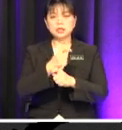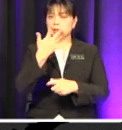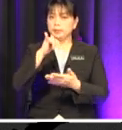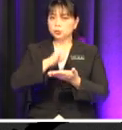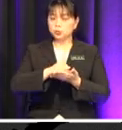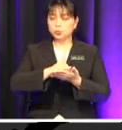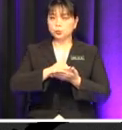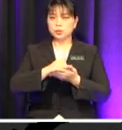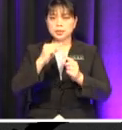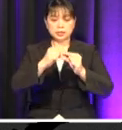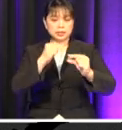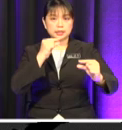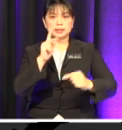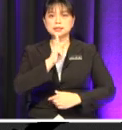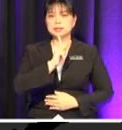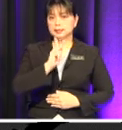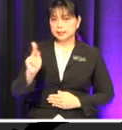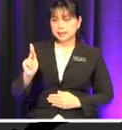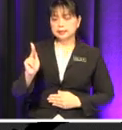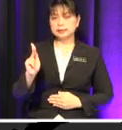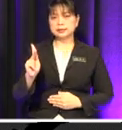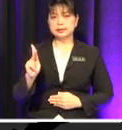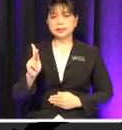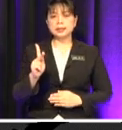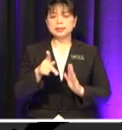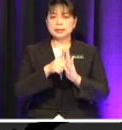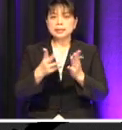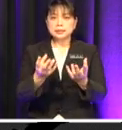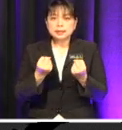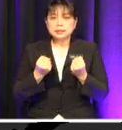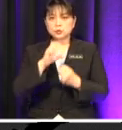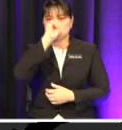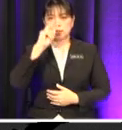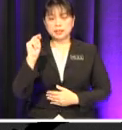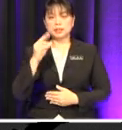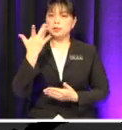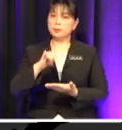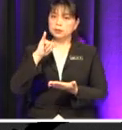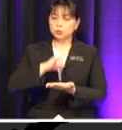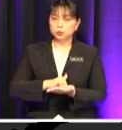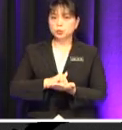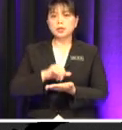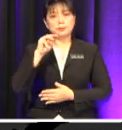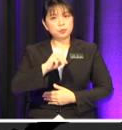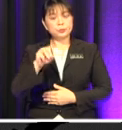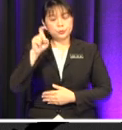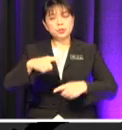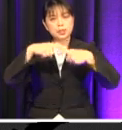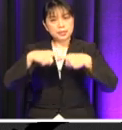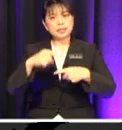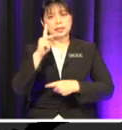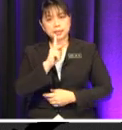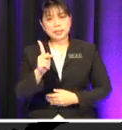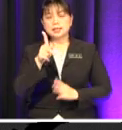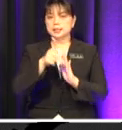Oke Supaya Anda tidak tersasa Oke kemudian calon pelukaitkan kehendak